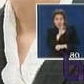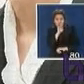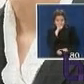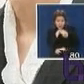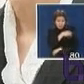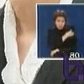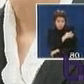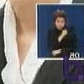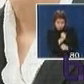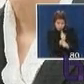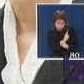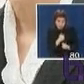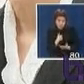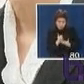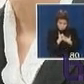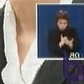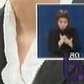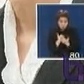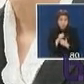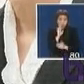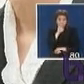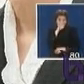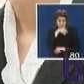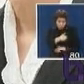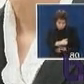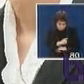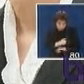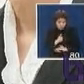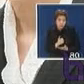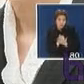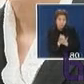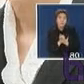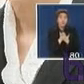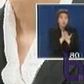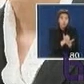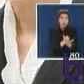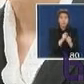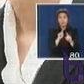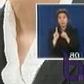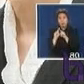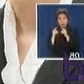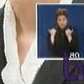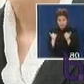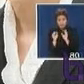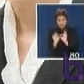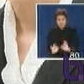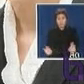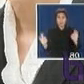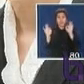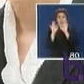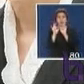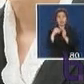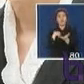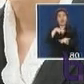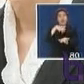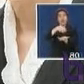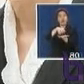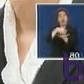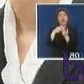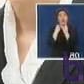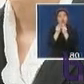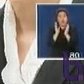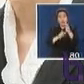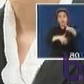านครเป็นส่วนใหญ่ตามที่กรุงเทพมหานครร้องขอแต่ที่สำคัญที่สุดก็คือต้องขอเรียนพี่น้องประชาชนว่